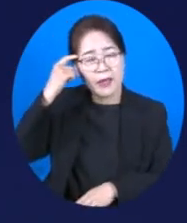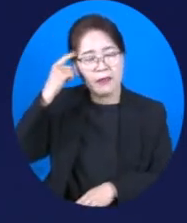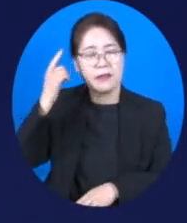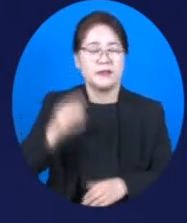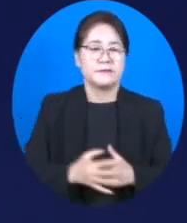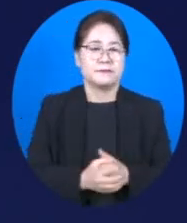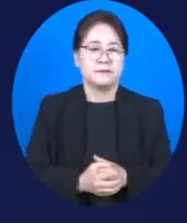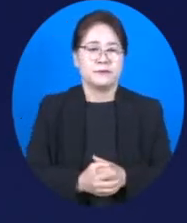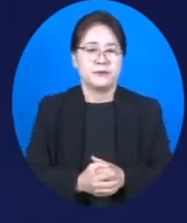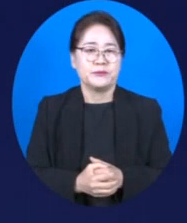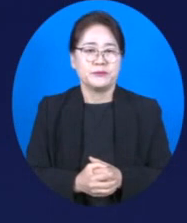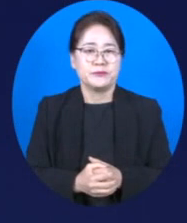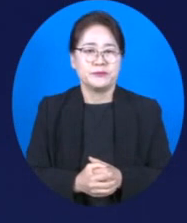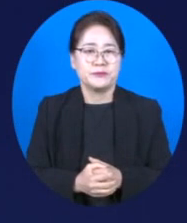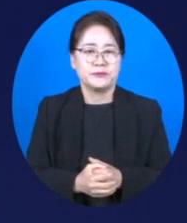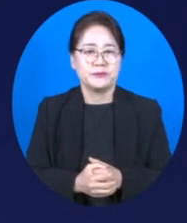그랬을까요?